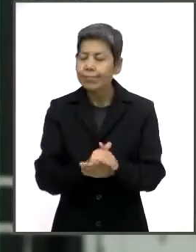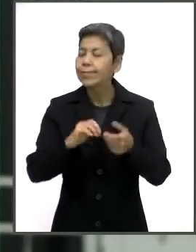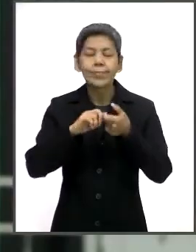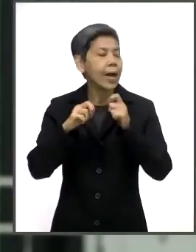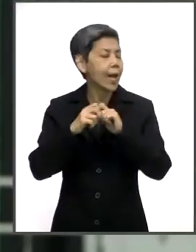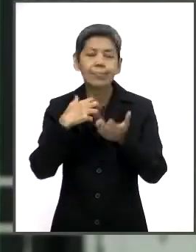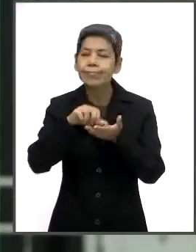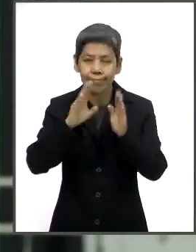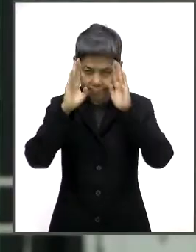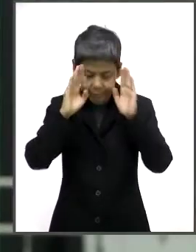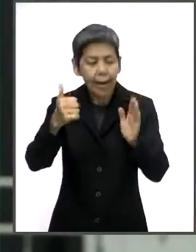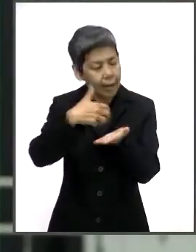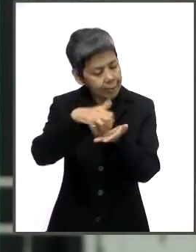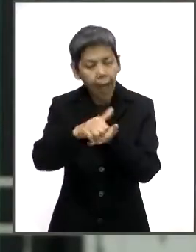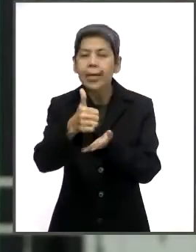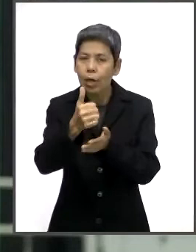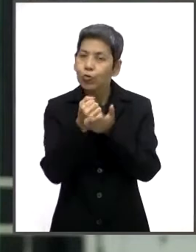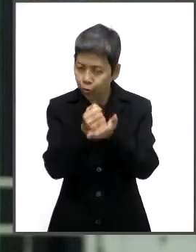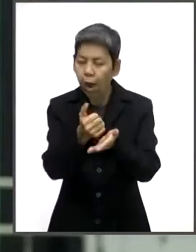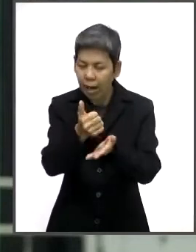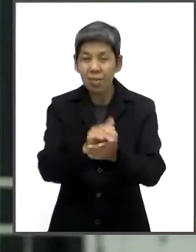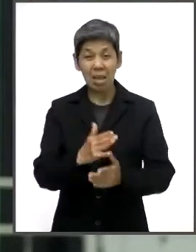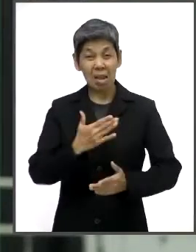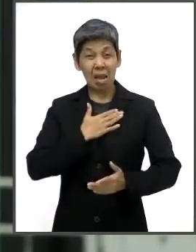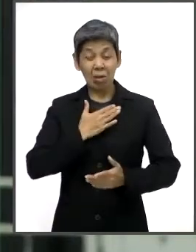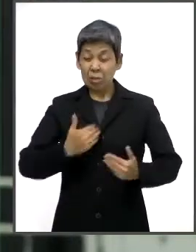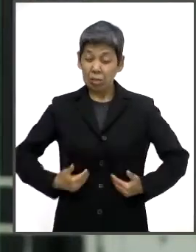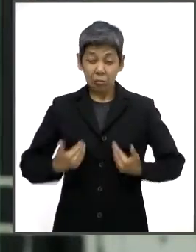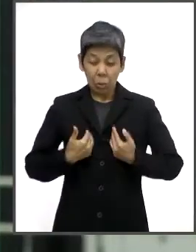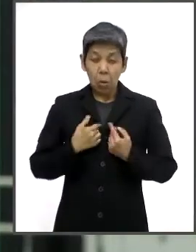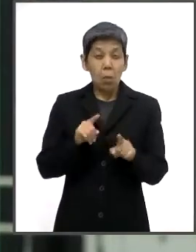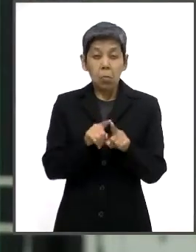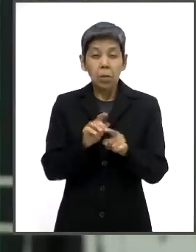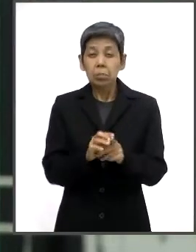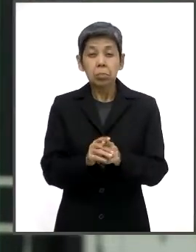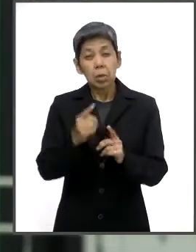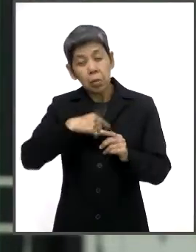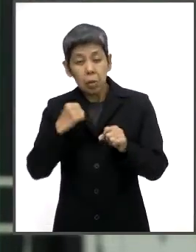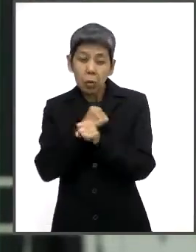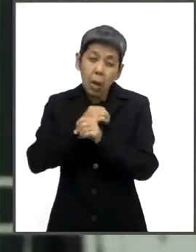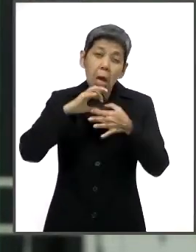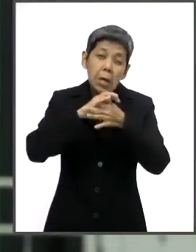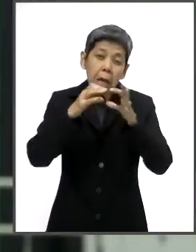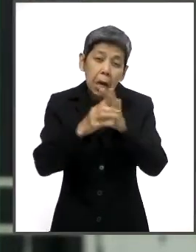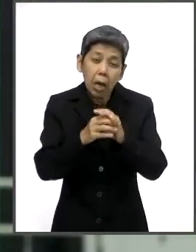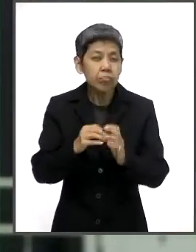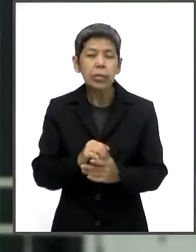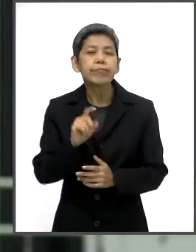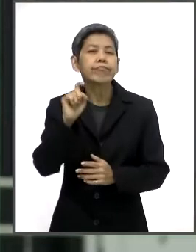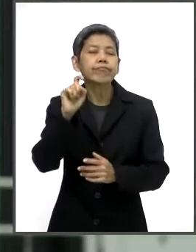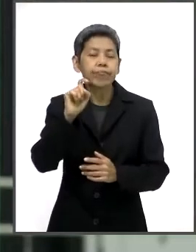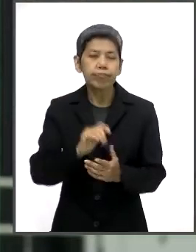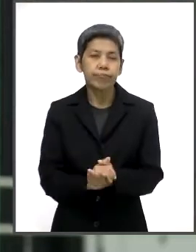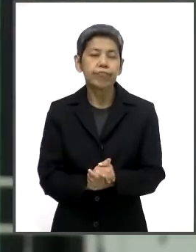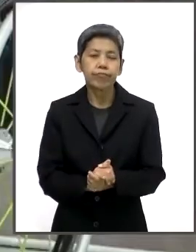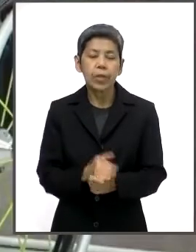ไม่มีปัญหาเรื่องพวกนี้ยังไงก็มาดูมาช่วยอยู่แต่จะให้มาใช้ชีวิตเหมือนเดิมแล้วก็อยู่กับน่าจะเป็นไป